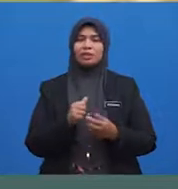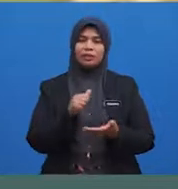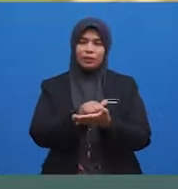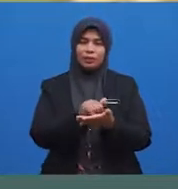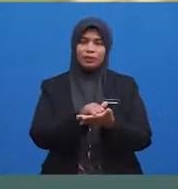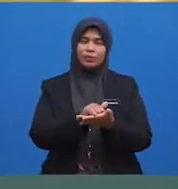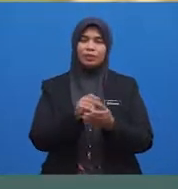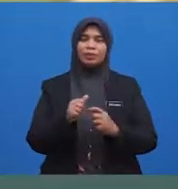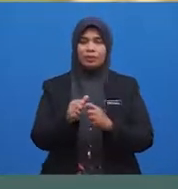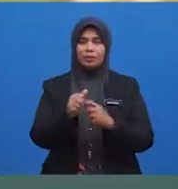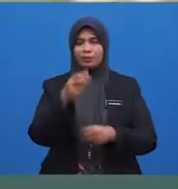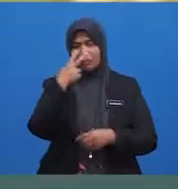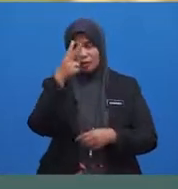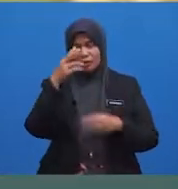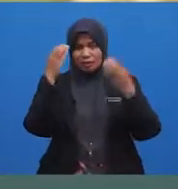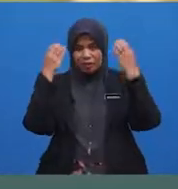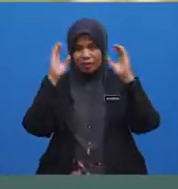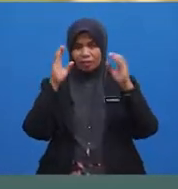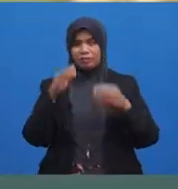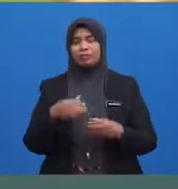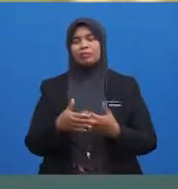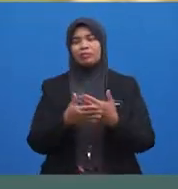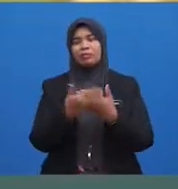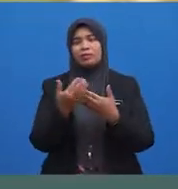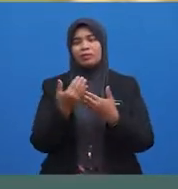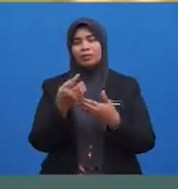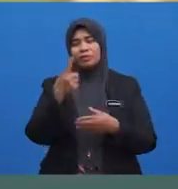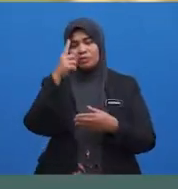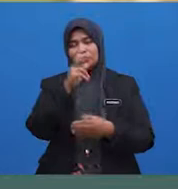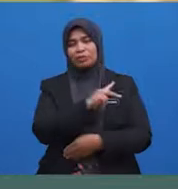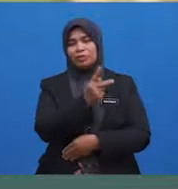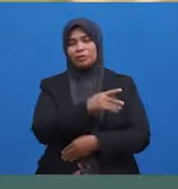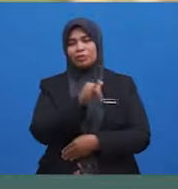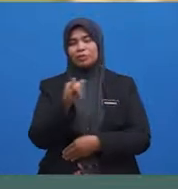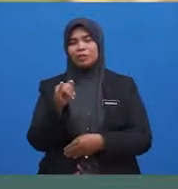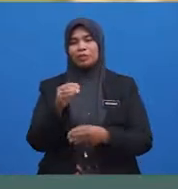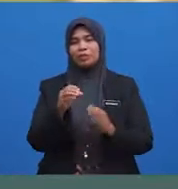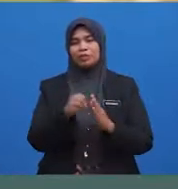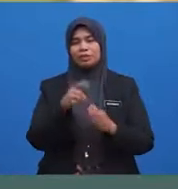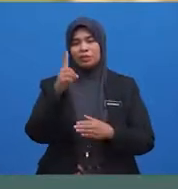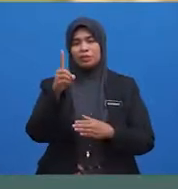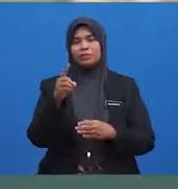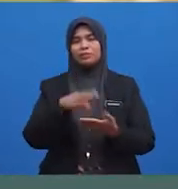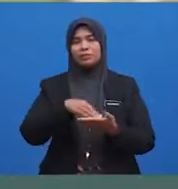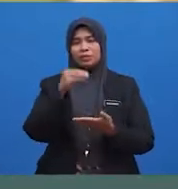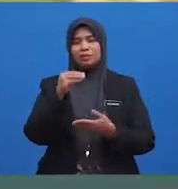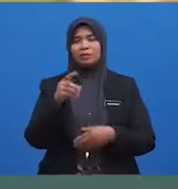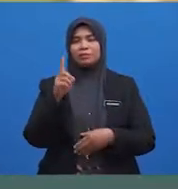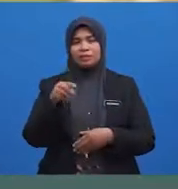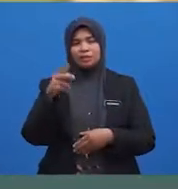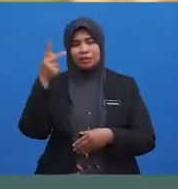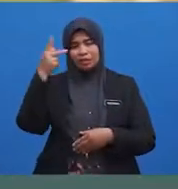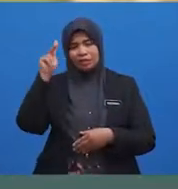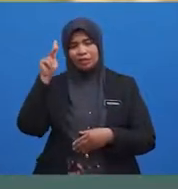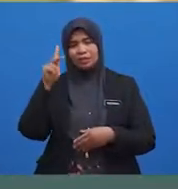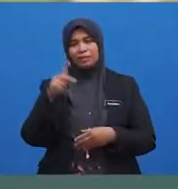cikgu. Sebabnya mudah. Untuk menguasai sesuatu pelajaran, kita perlu kreatif. Kita juga perlu